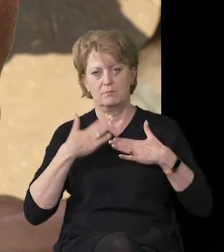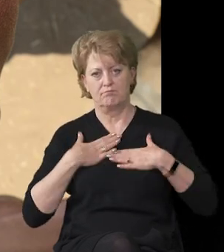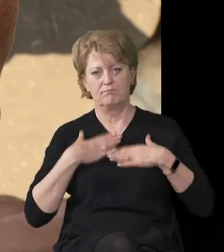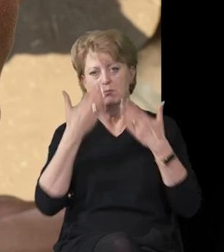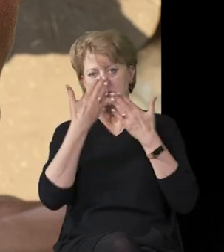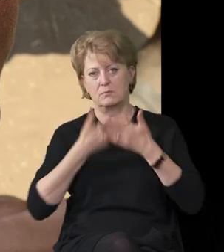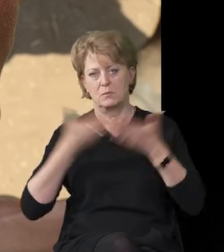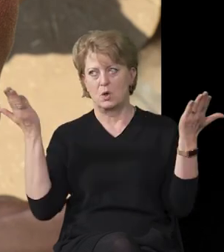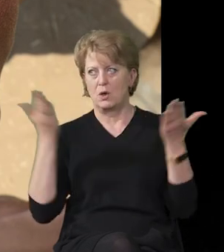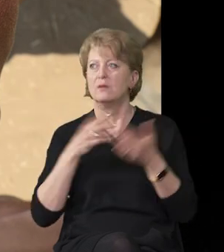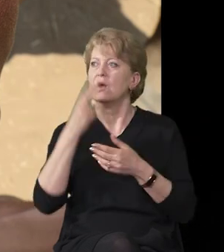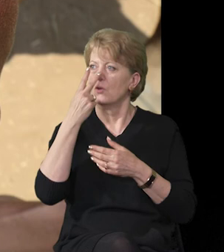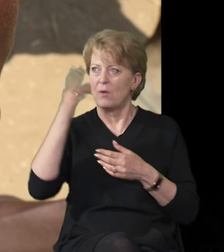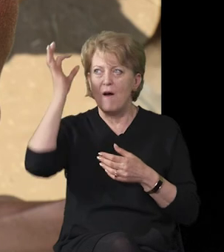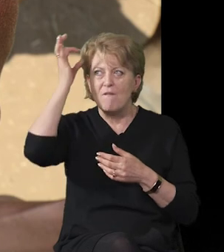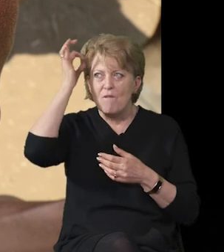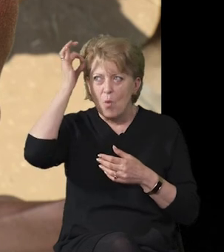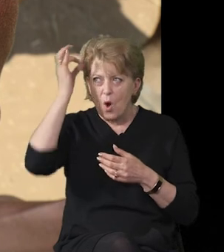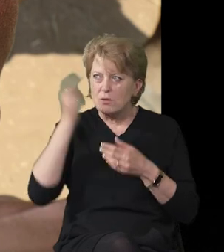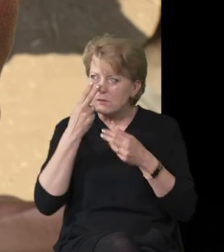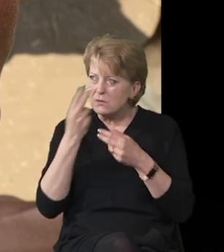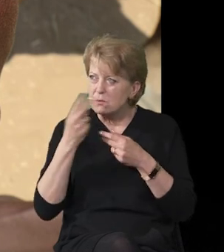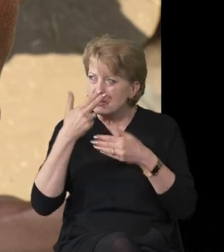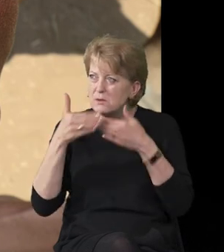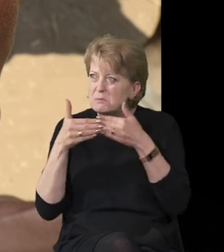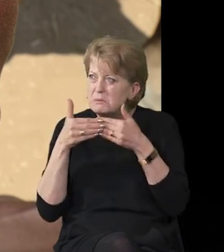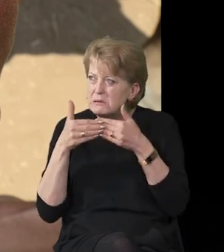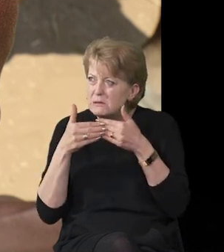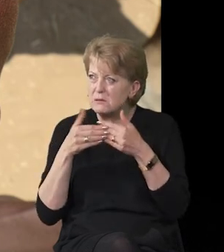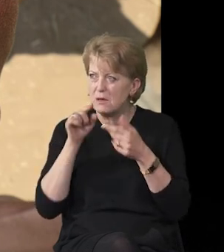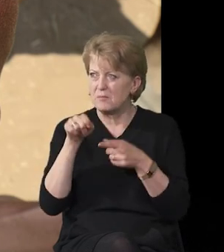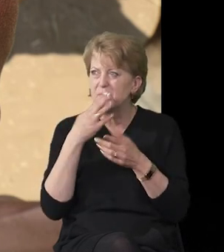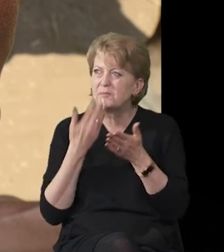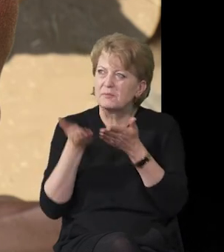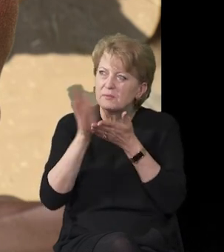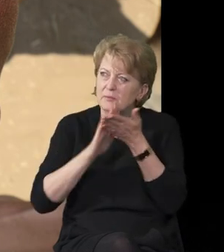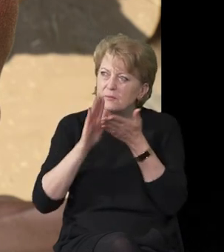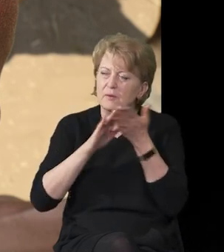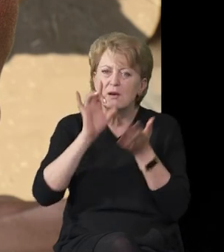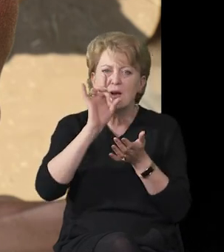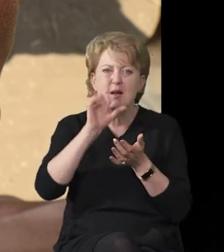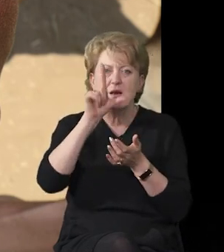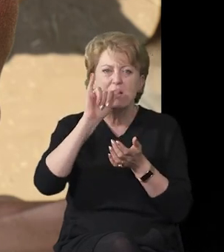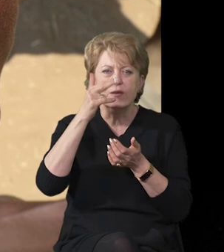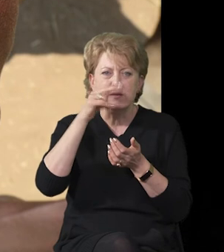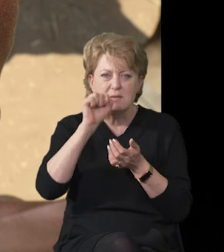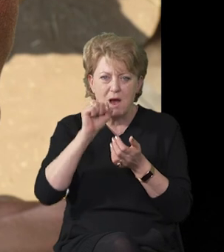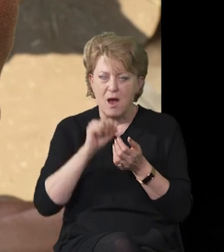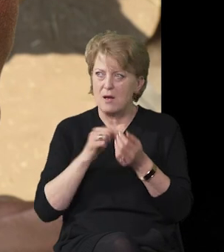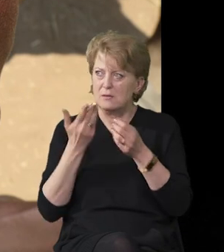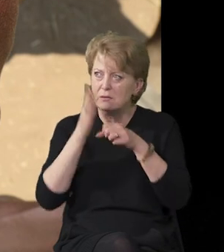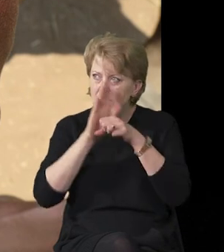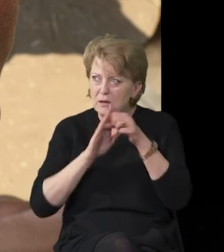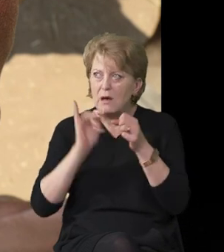z bliska. Wykonuje się ją z takiej glinki i bardzo kunsztownie układa. I ta